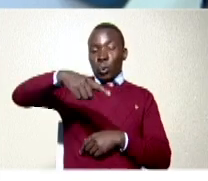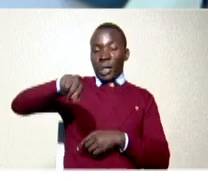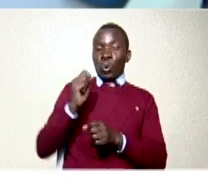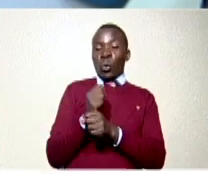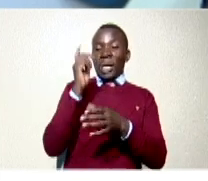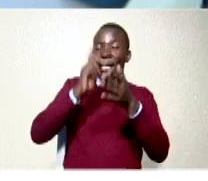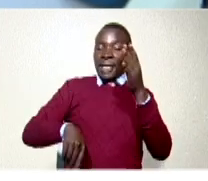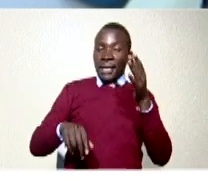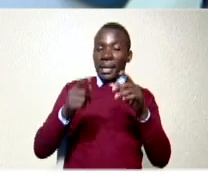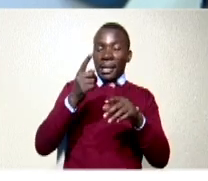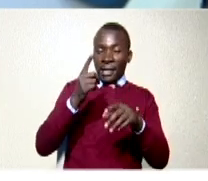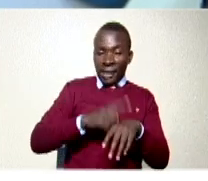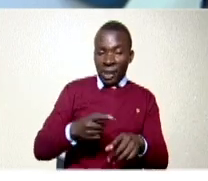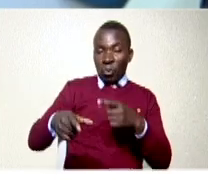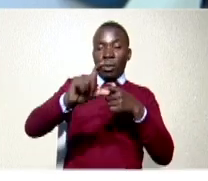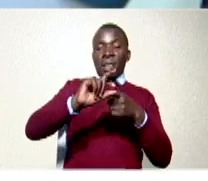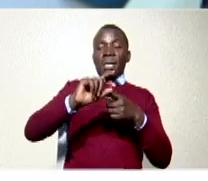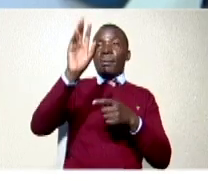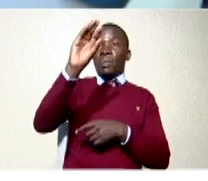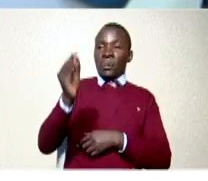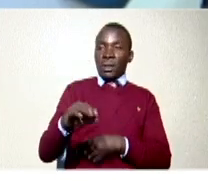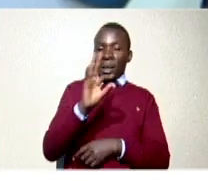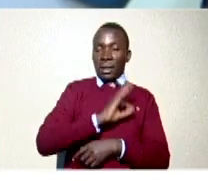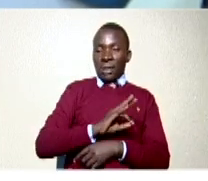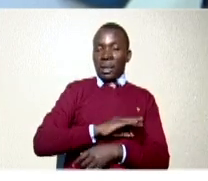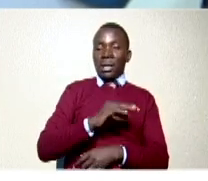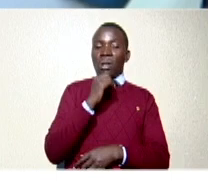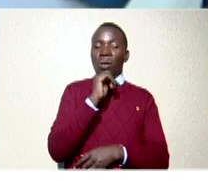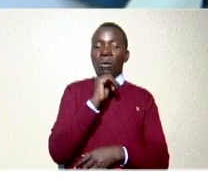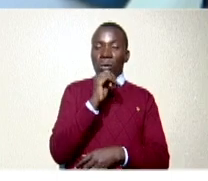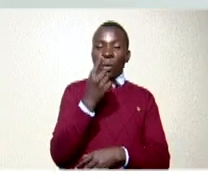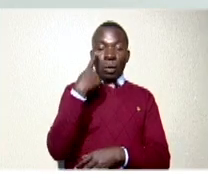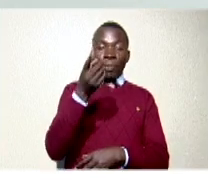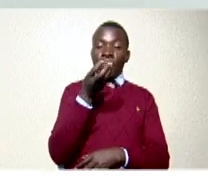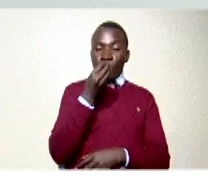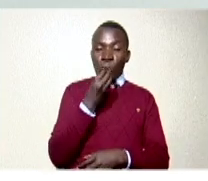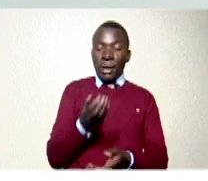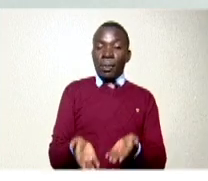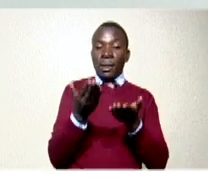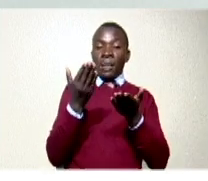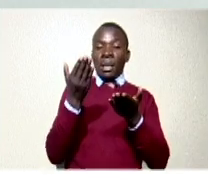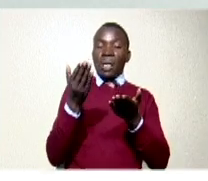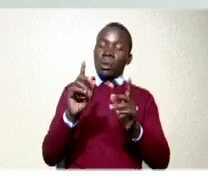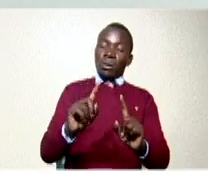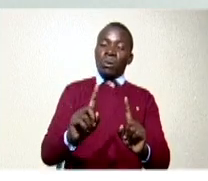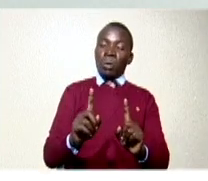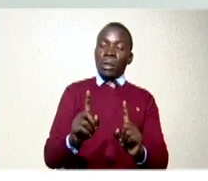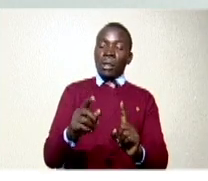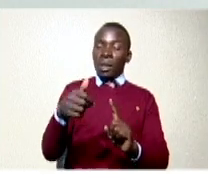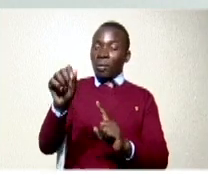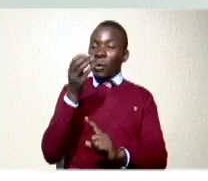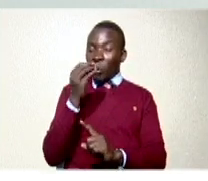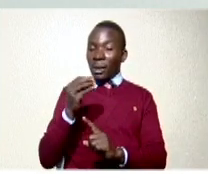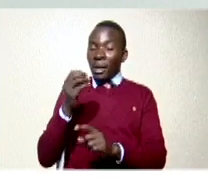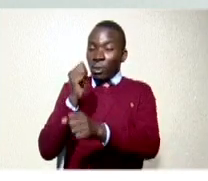urwunguko, twirinda yuko ntabwo tuba tureba ibi biribwa birimo bizamuka, ibiribwa birimo bizamuka dukorana n'ababishinzwe kugira